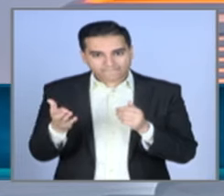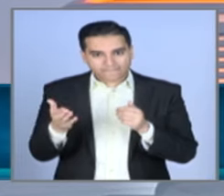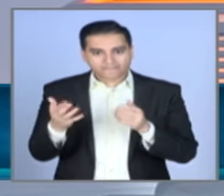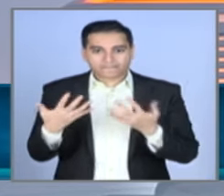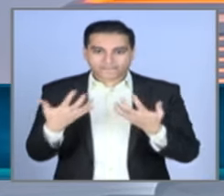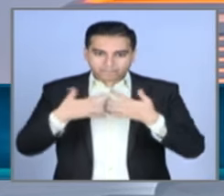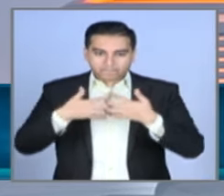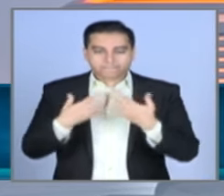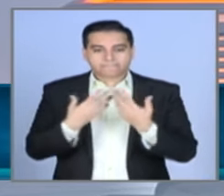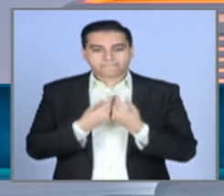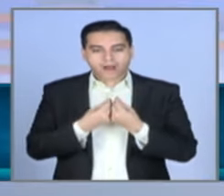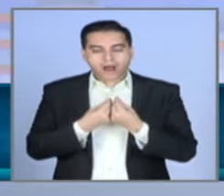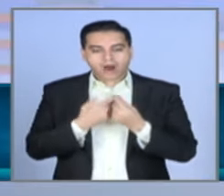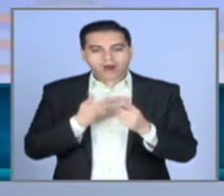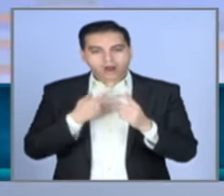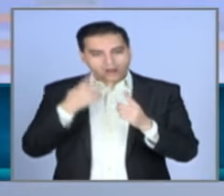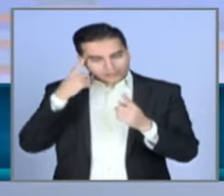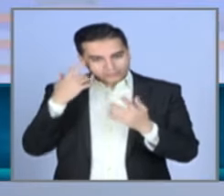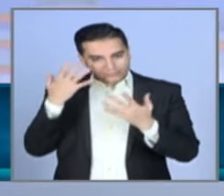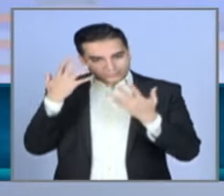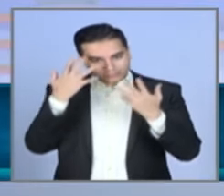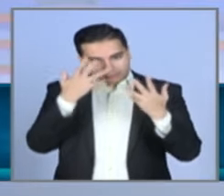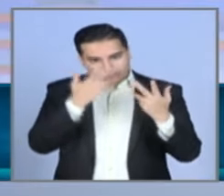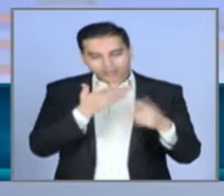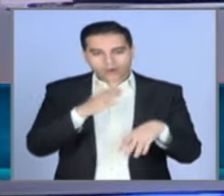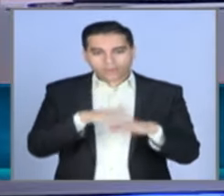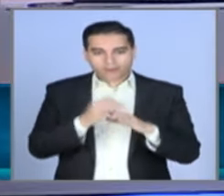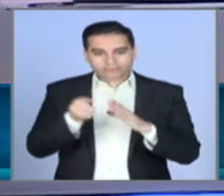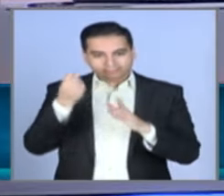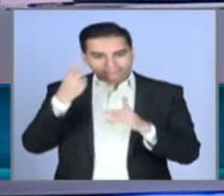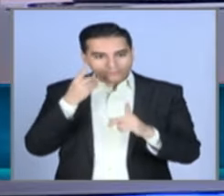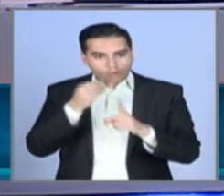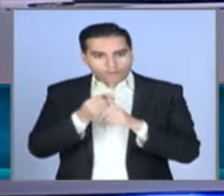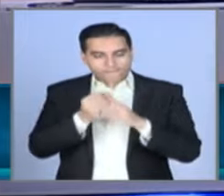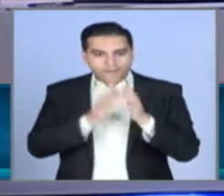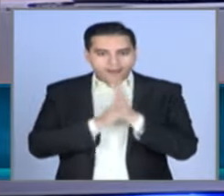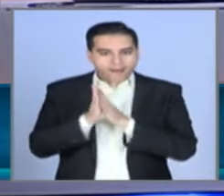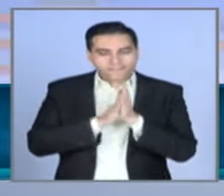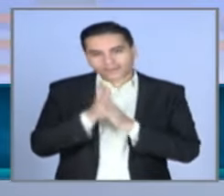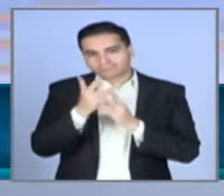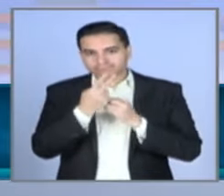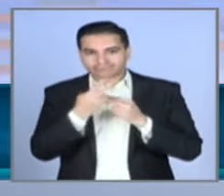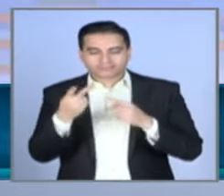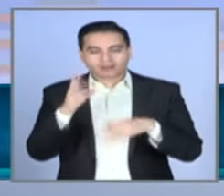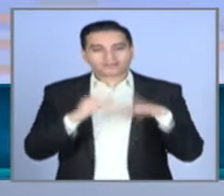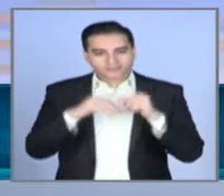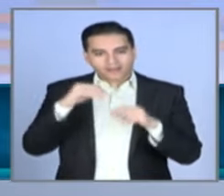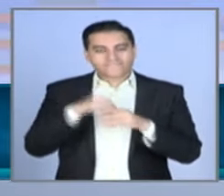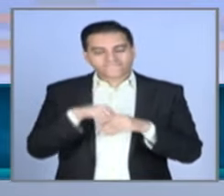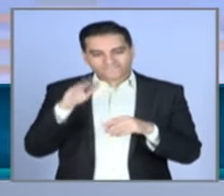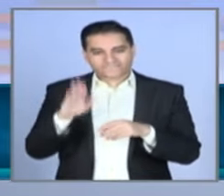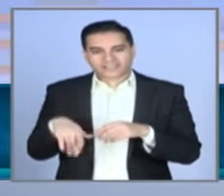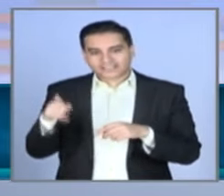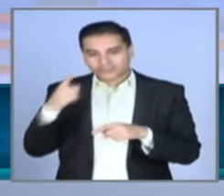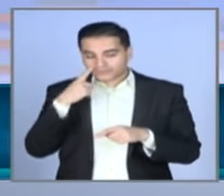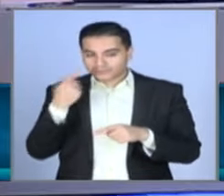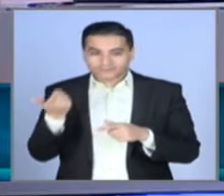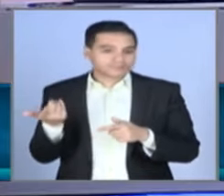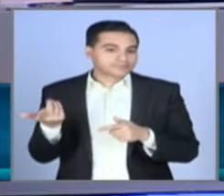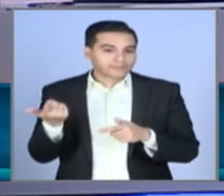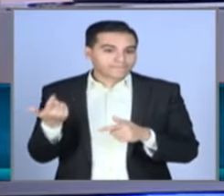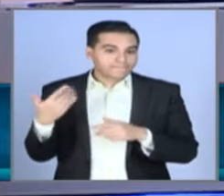تجمع بين التشويق والفلسفة والحكمة. كنت عايز تدبس بسنت في الإجابة صح؟